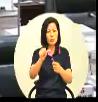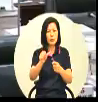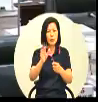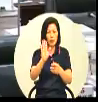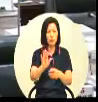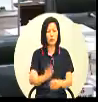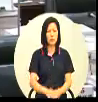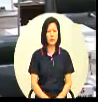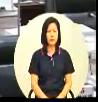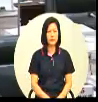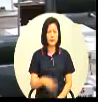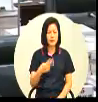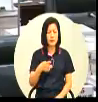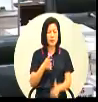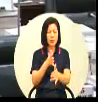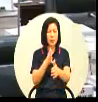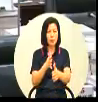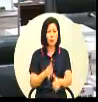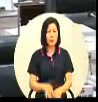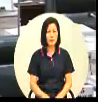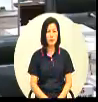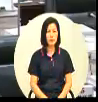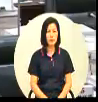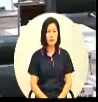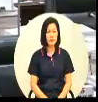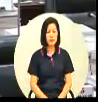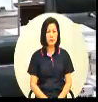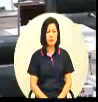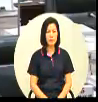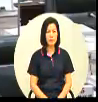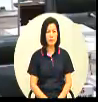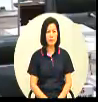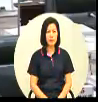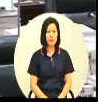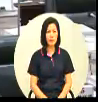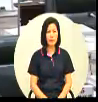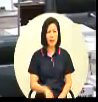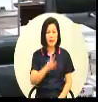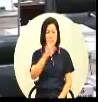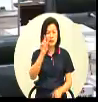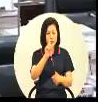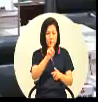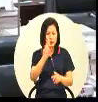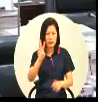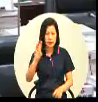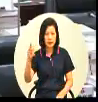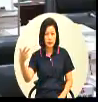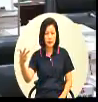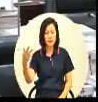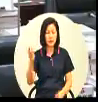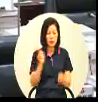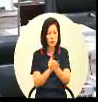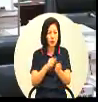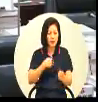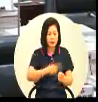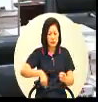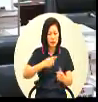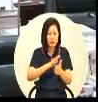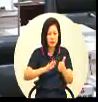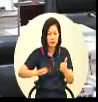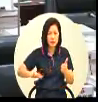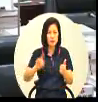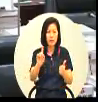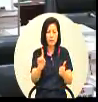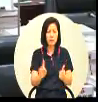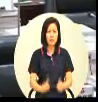请教，对不起，我站这边你们就要看得到哈。好，我们的射一三七，它对人体会导致什么样的影